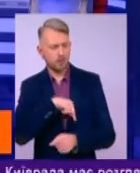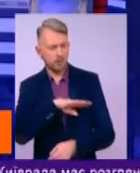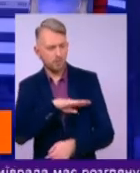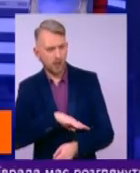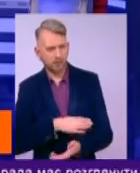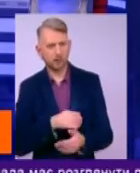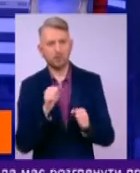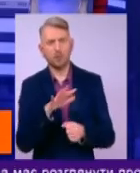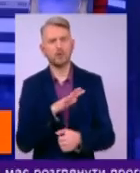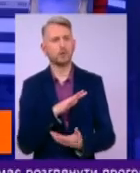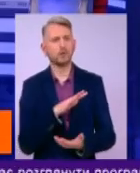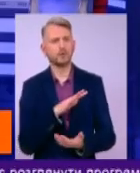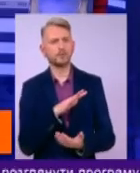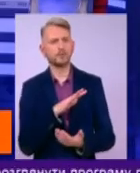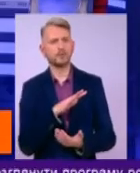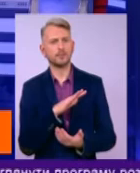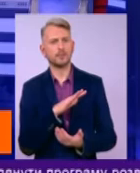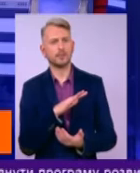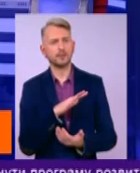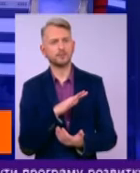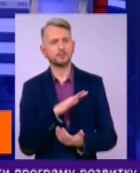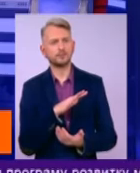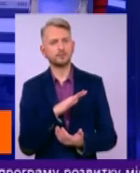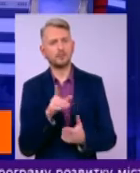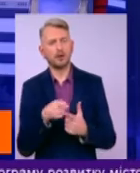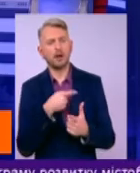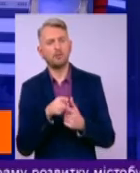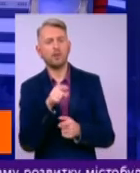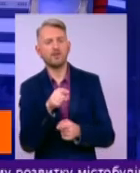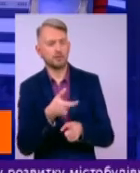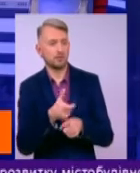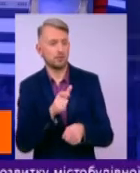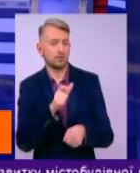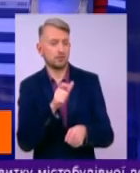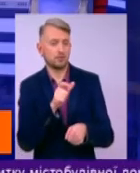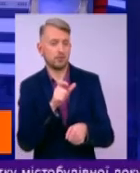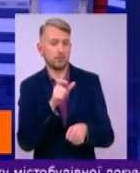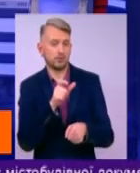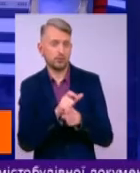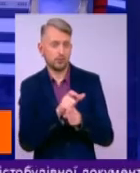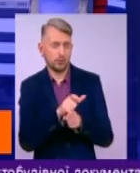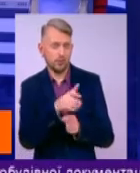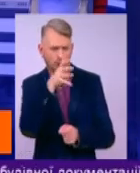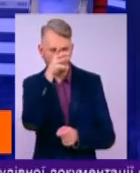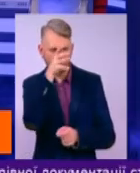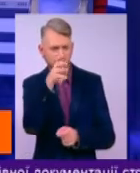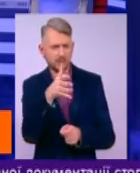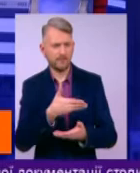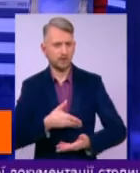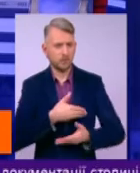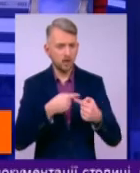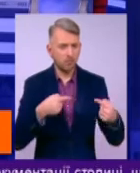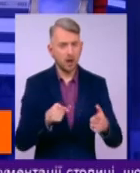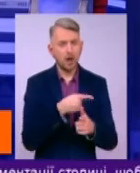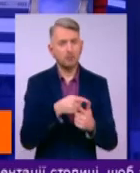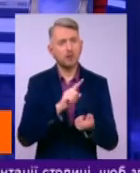це може бути або вона дуже обізнана в сексуальних всяких моментах. І або вона